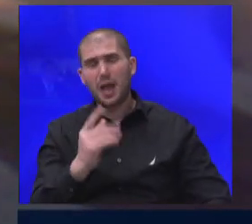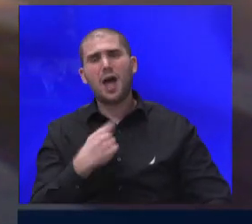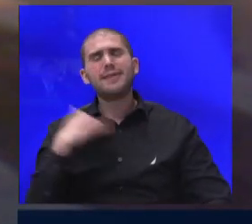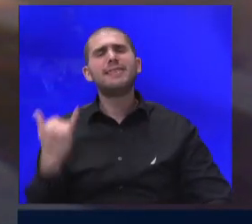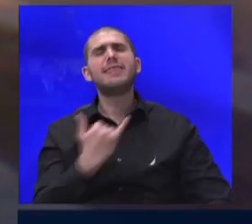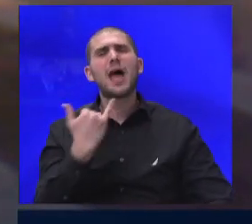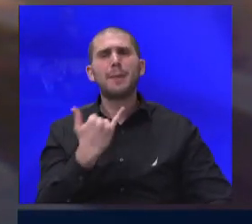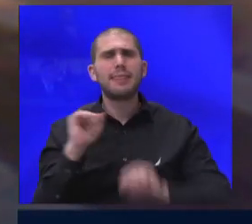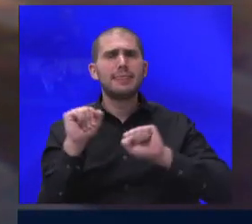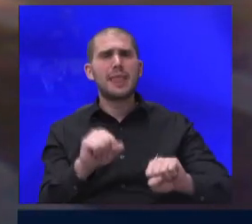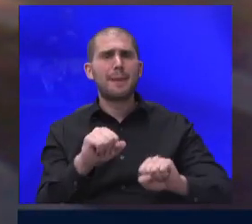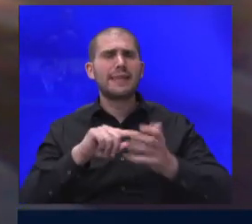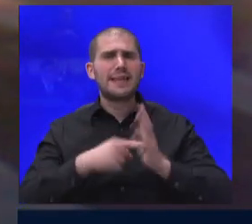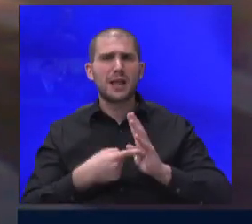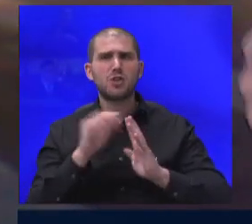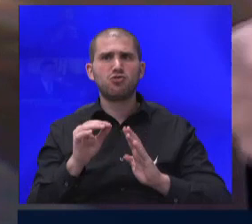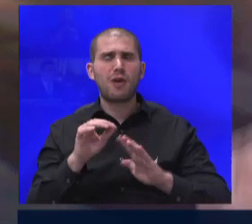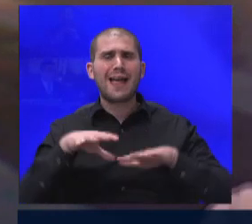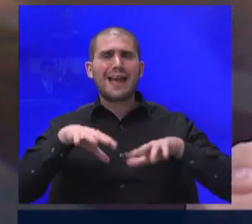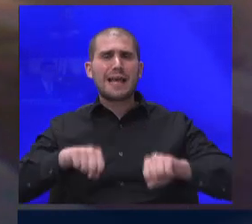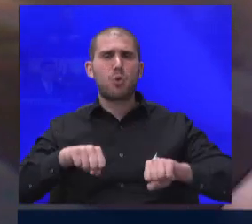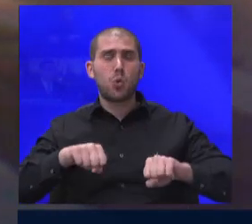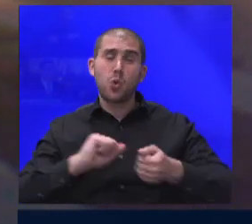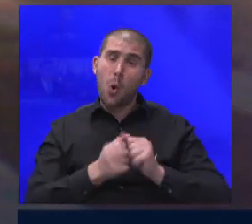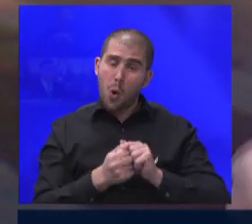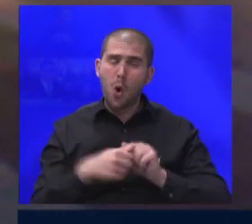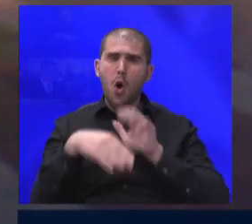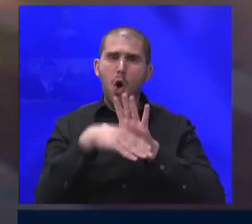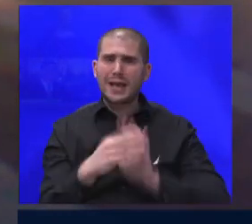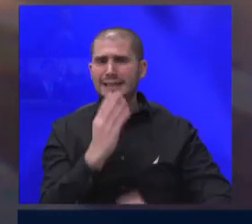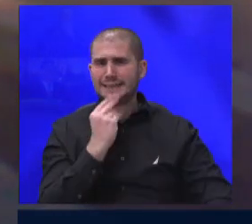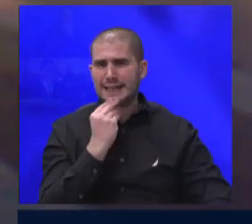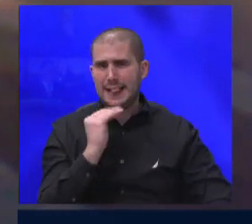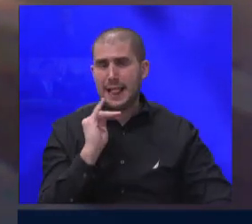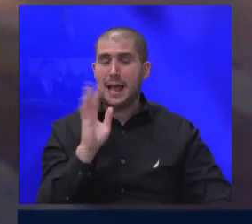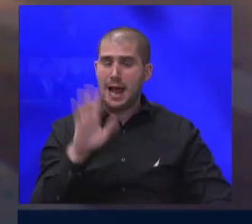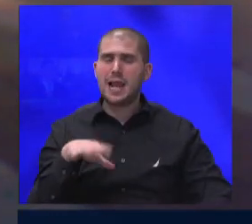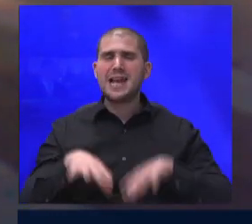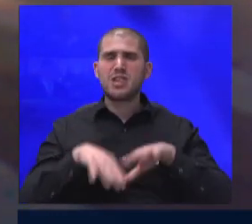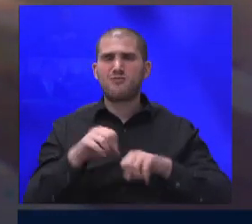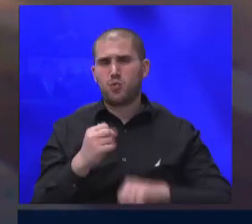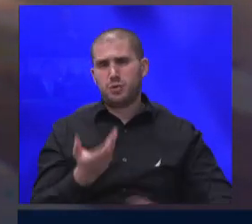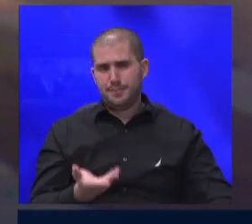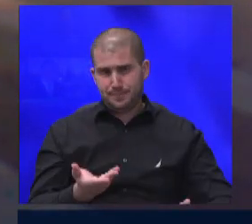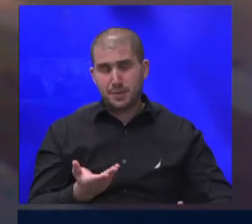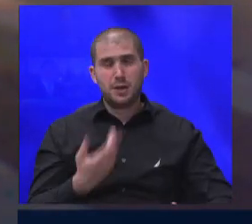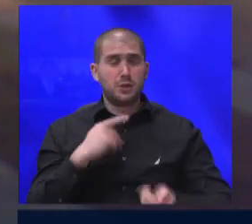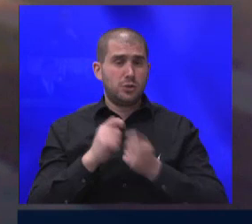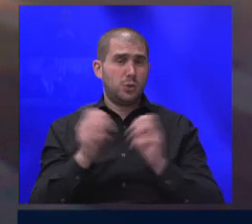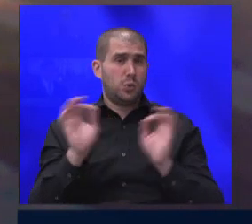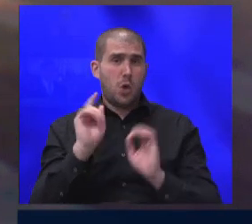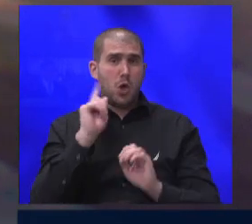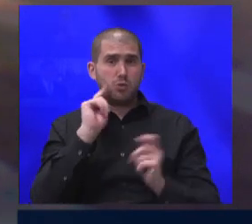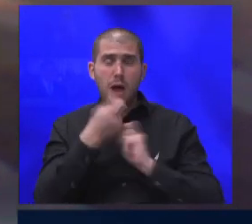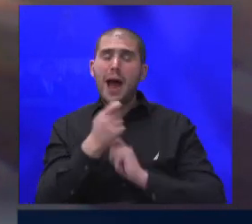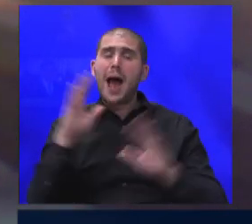ביד של החלת הריבונות, או יותר נכון החוק הישראלי, על ההתיישבות שלנו. ולא שיניתי את דעתי, עמדתי העקרונית